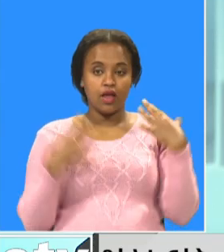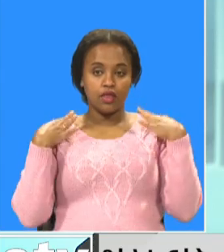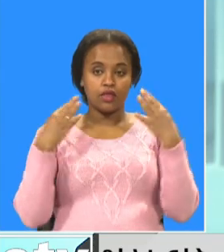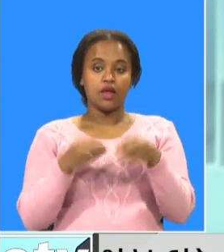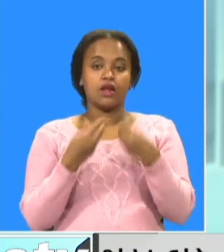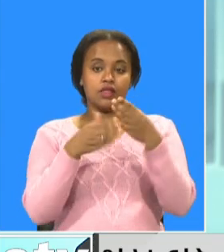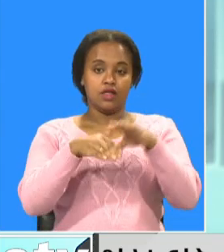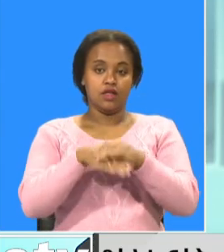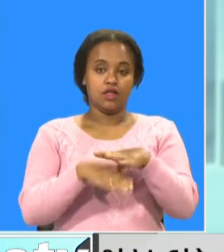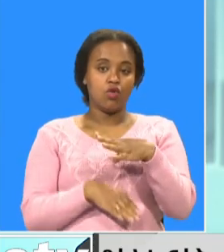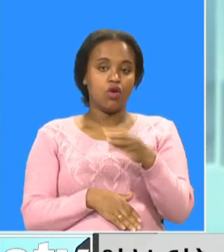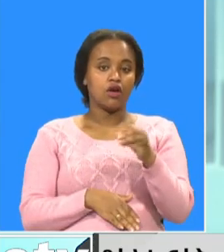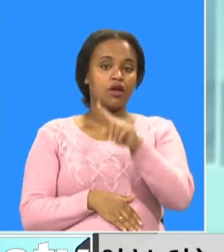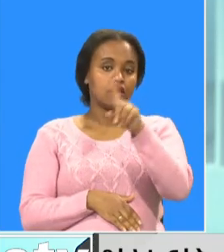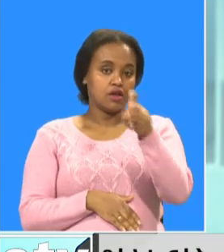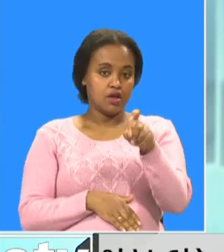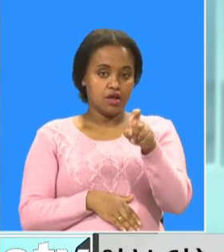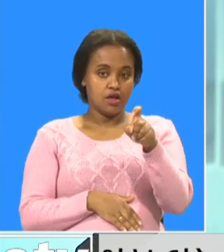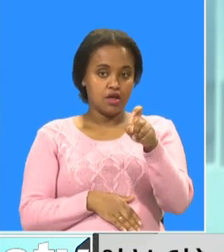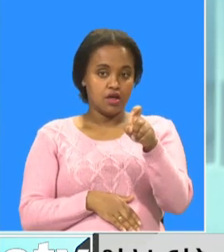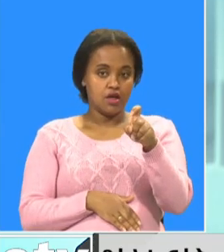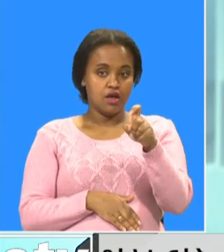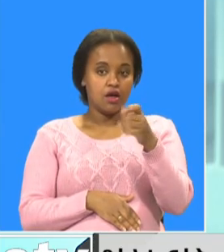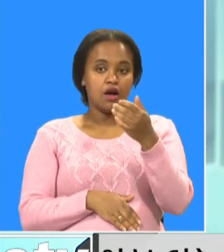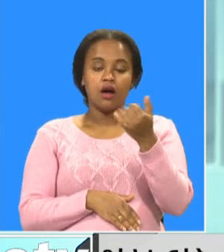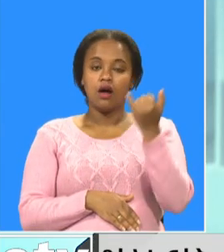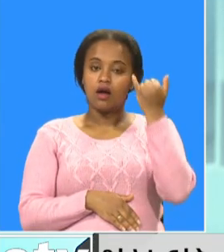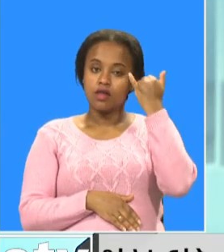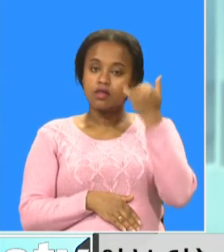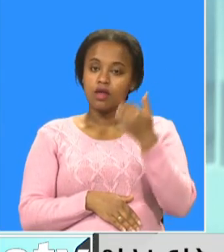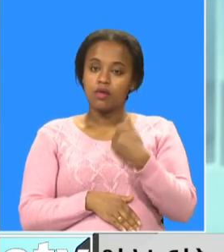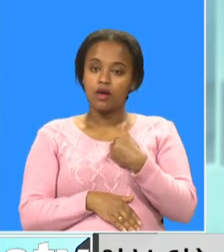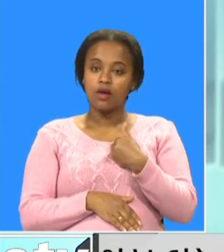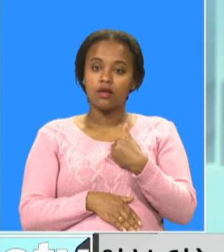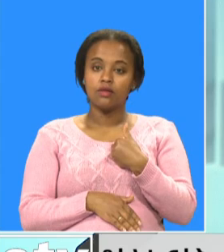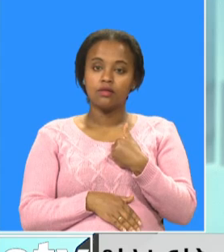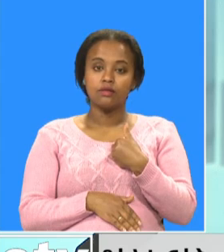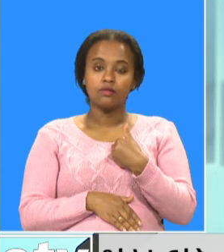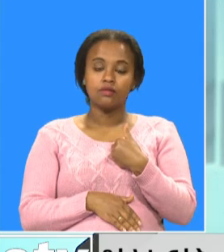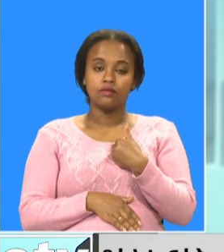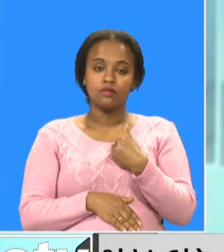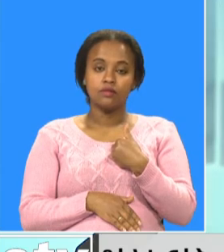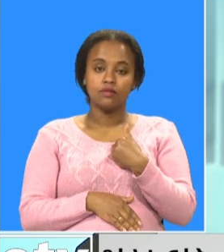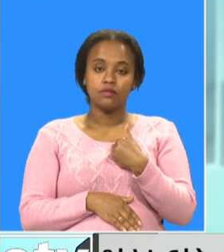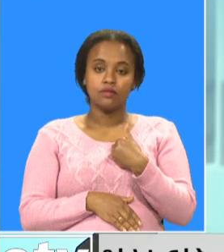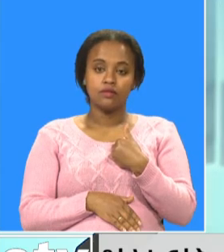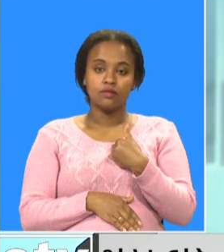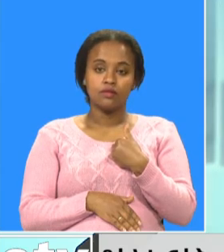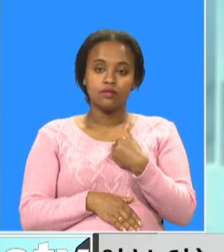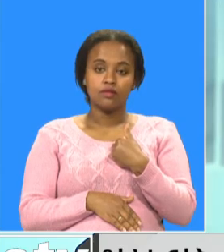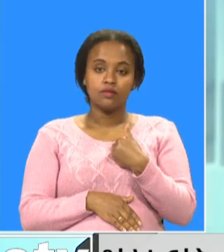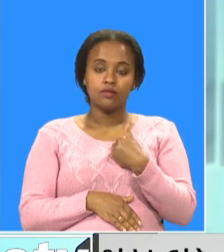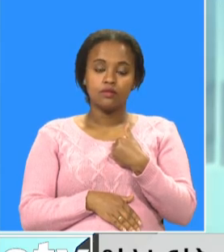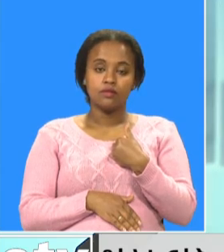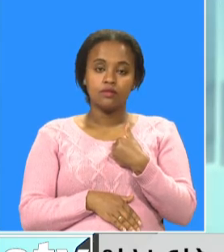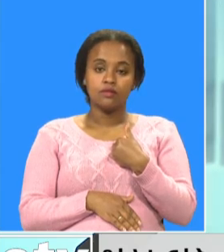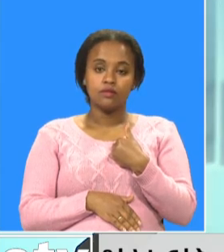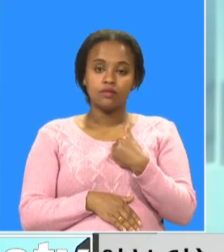እናስተልን እንተዋወቅና ጥያቄ አስተያየት ካለው መቀጠል ይችላል። ደቹ እባላለሁ። እሺ ድምጾን ጨመር